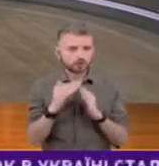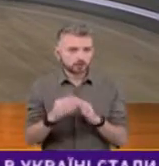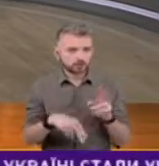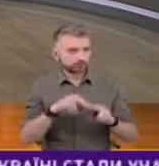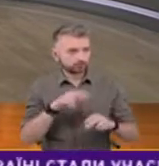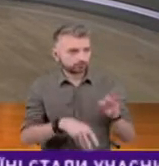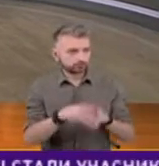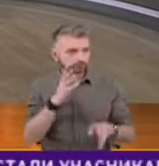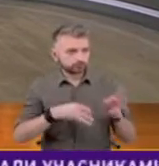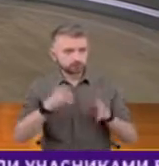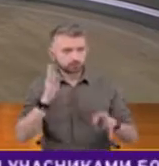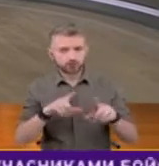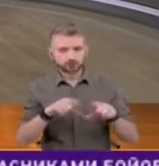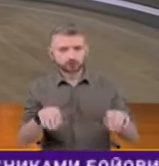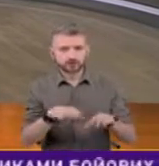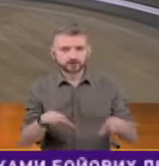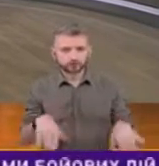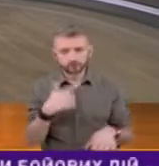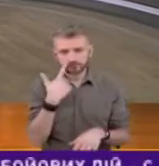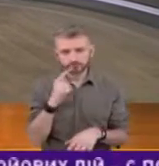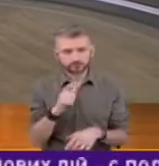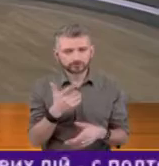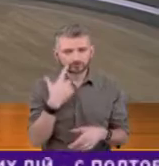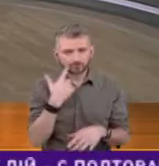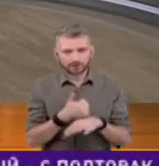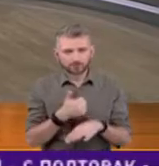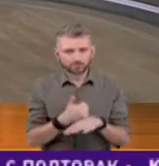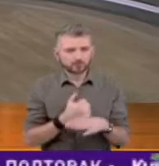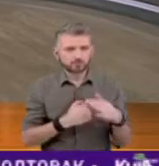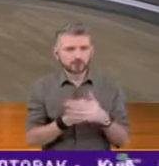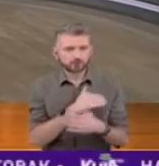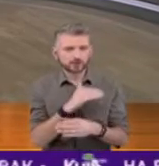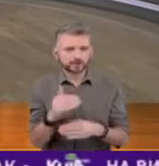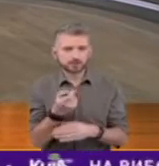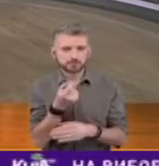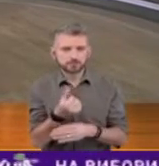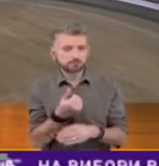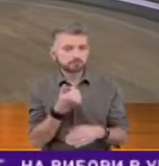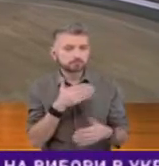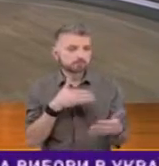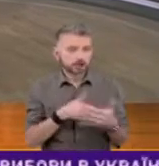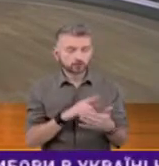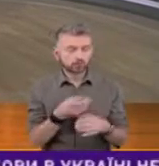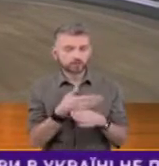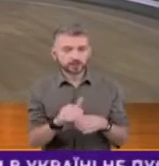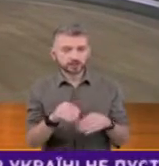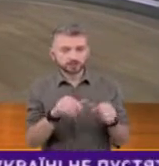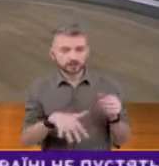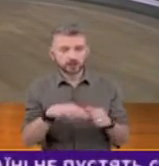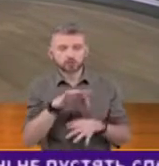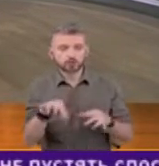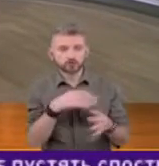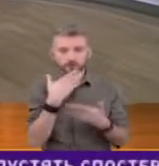ростуть, школи, садочки, як правило, на базовому рівні, тобто є максимум, що виділена земельна ділянка, немає навіть